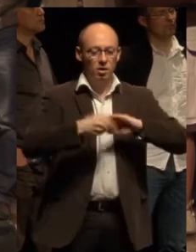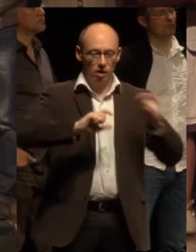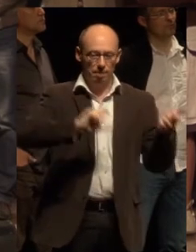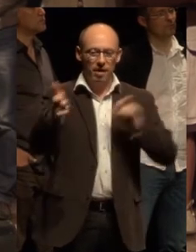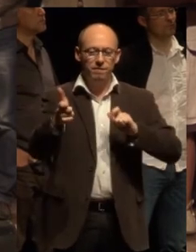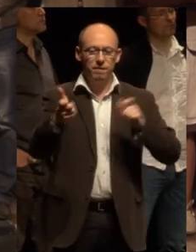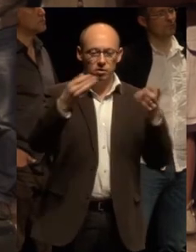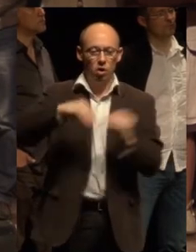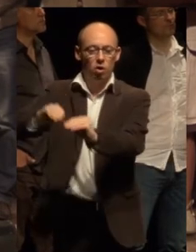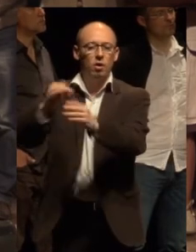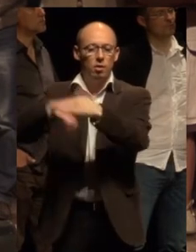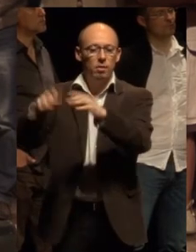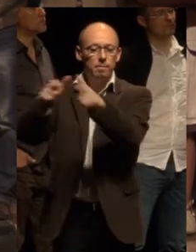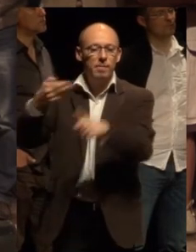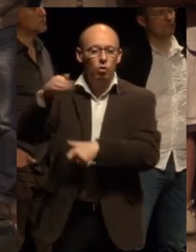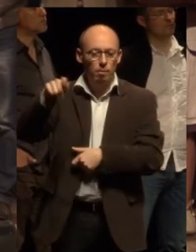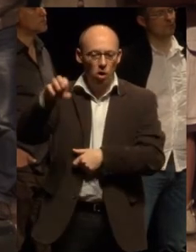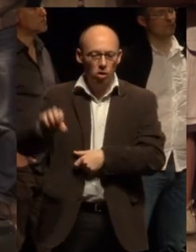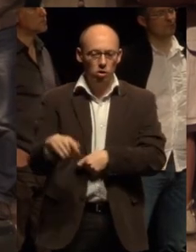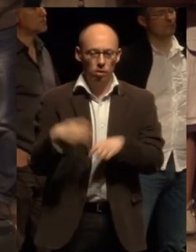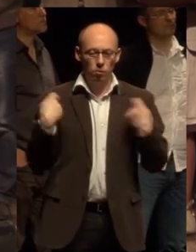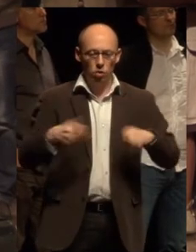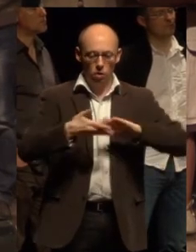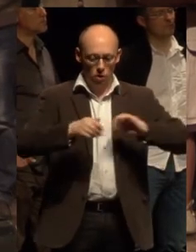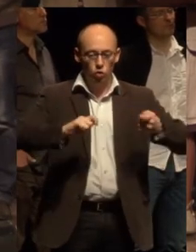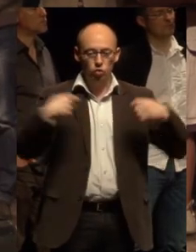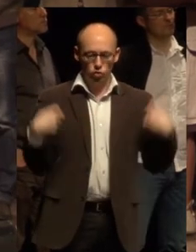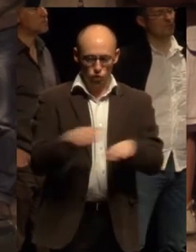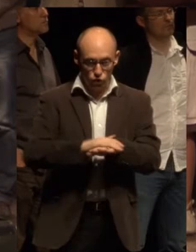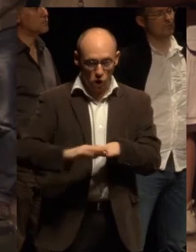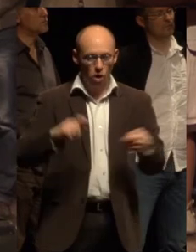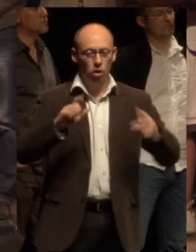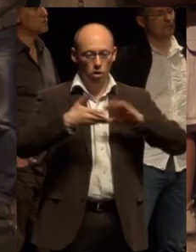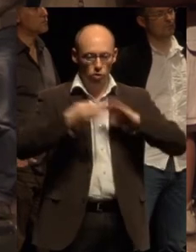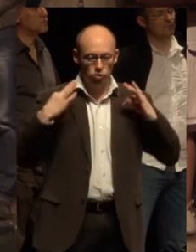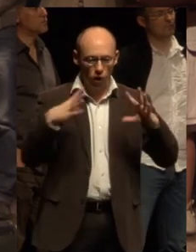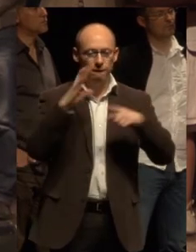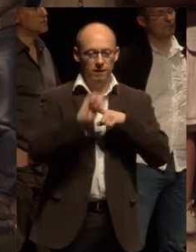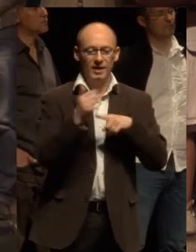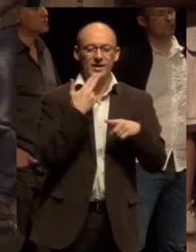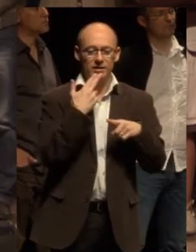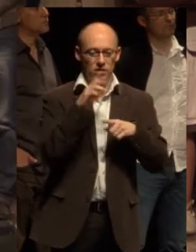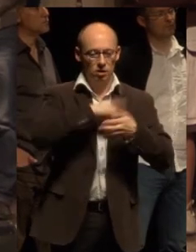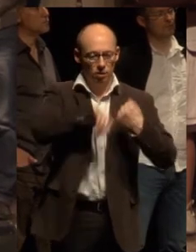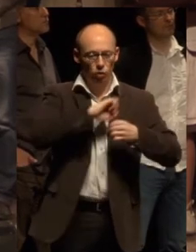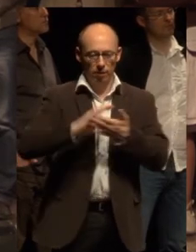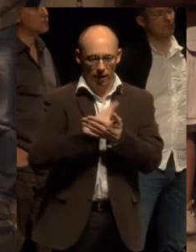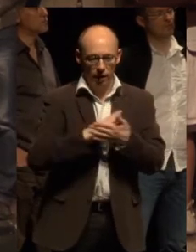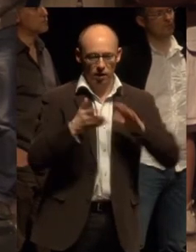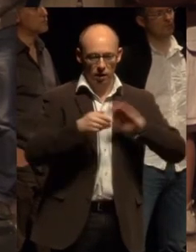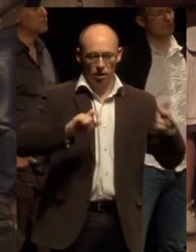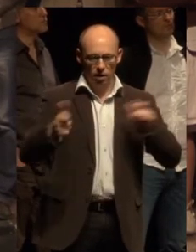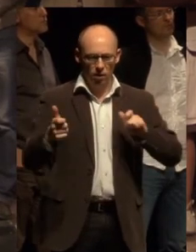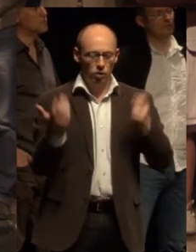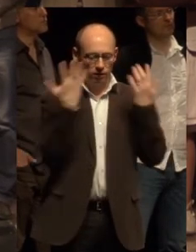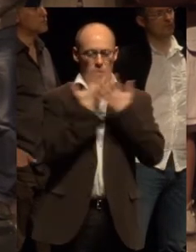choses. Et de cette façon, nous éviterons que la métropole devienne un monstre froid. Il faudra prendre le temps pour que les